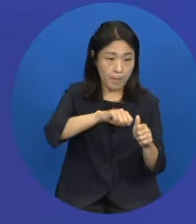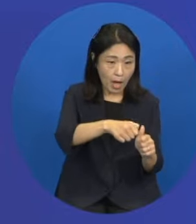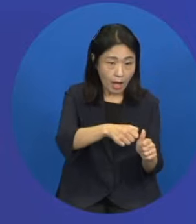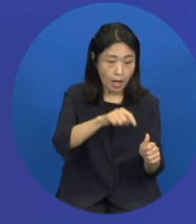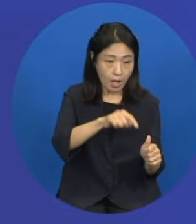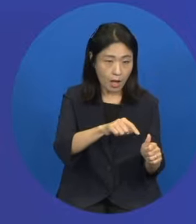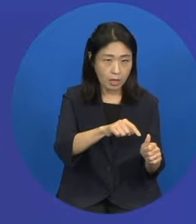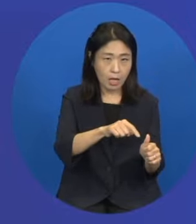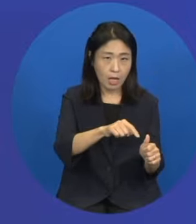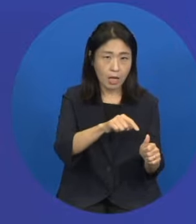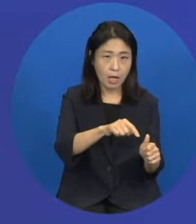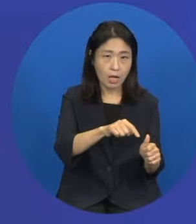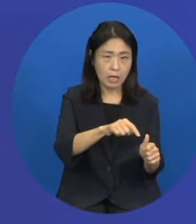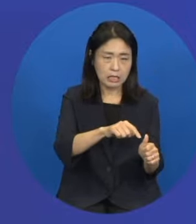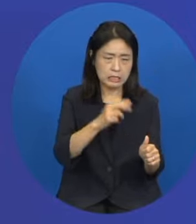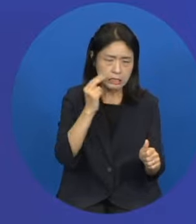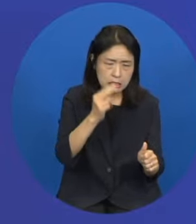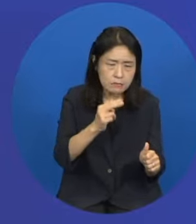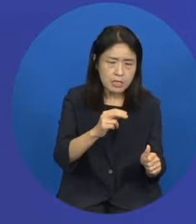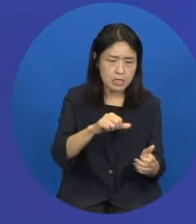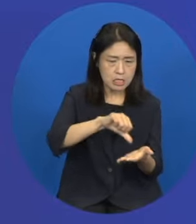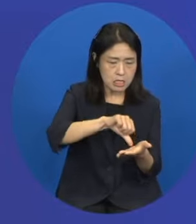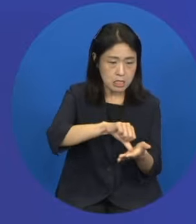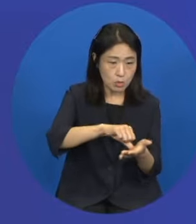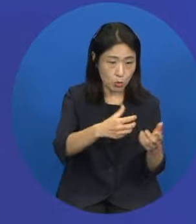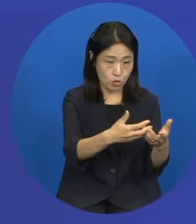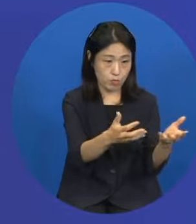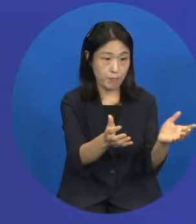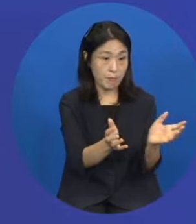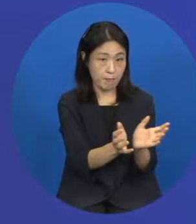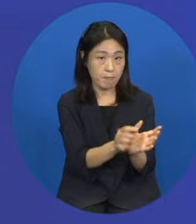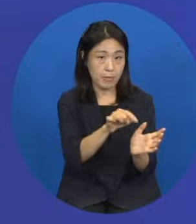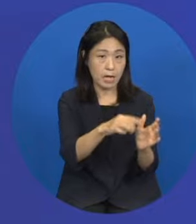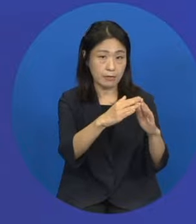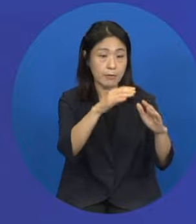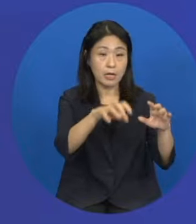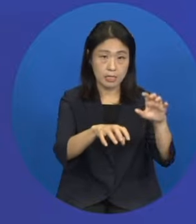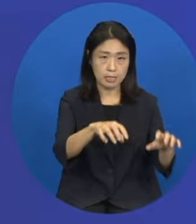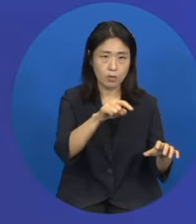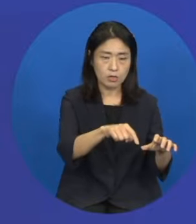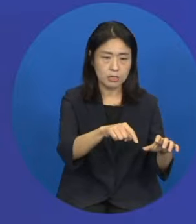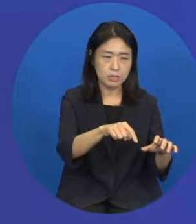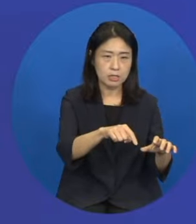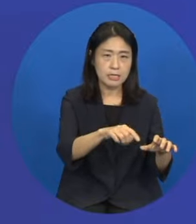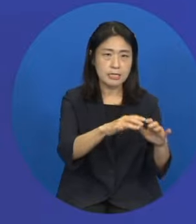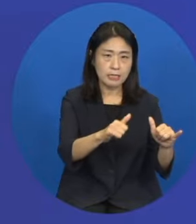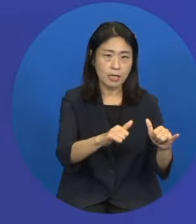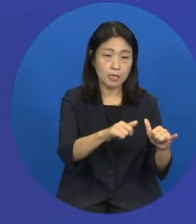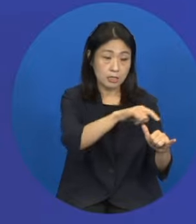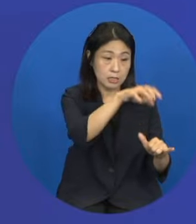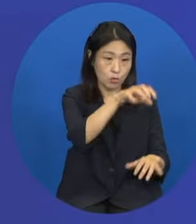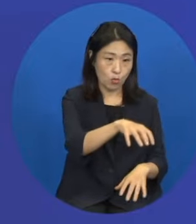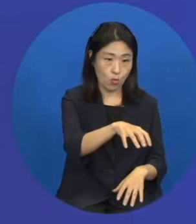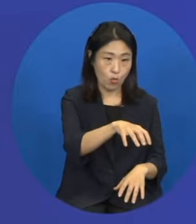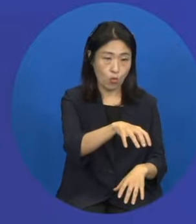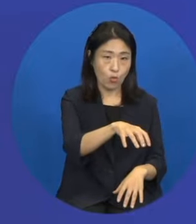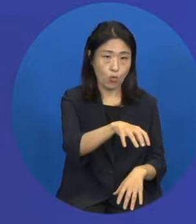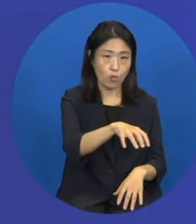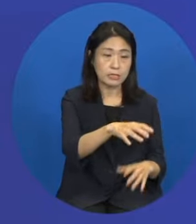한 마을에서 전체가, 여러분 전체입니다, 그리스도께로 돌아왔다는 거예요.